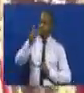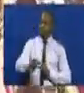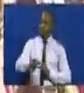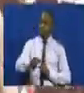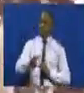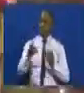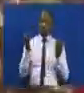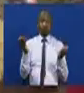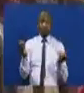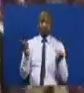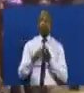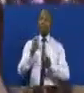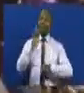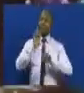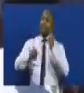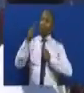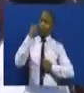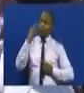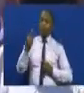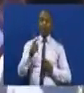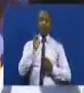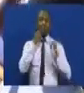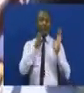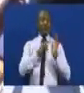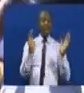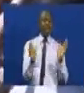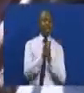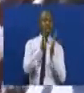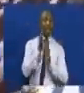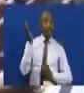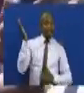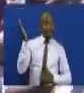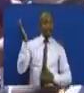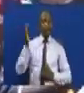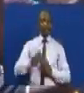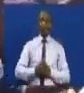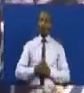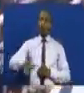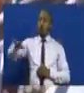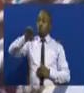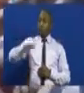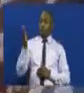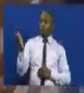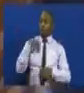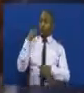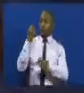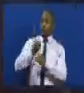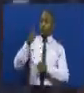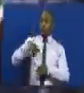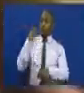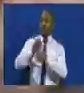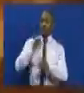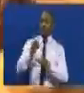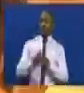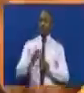safi bila ugomvi? Ndio maana ya sherehe za mwaka kubwa. Uwanja wa Koa ndio shughuli hii hufanyika.